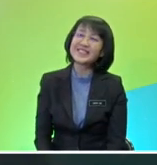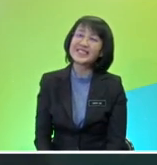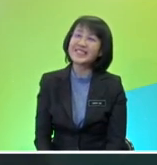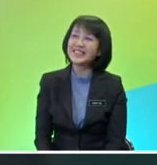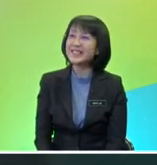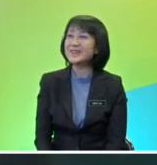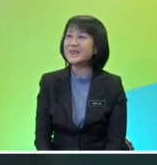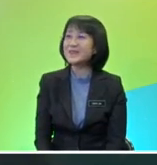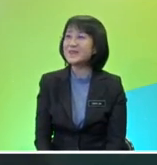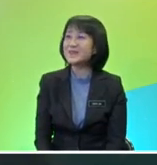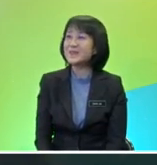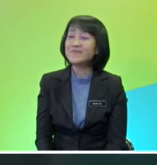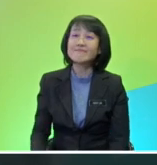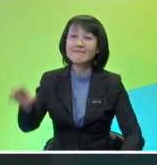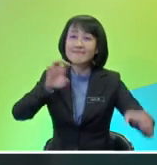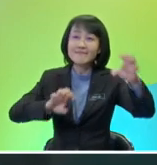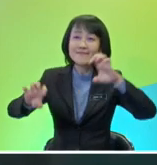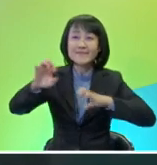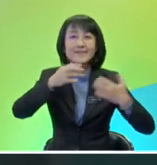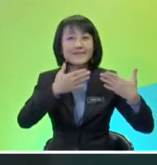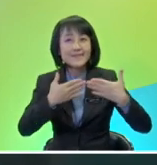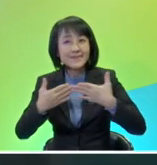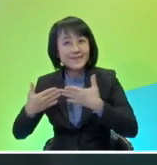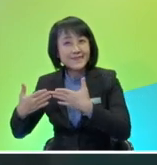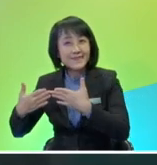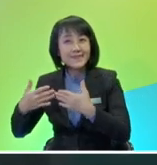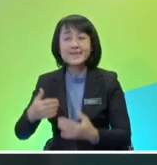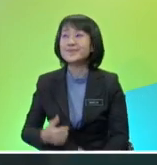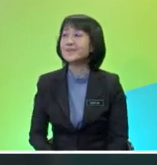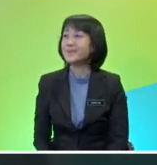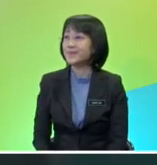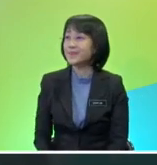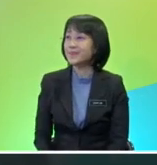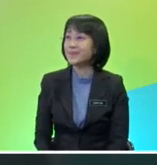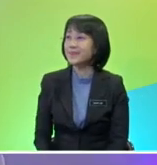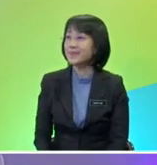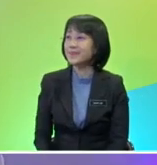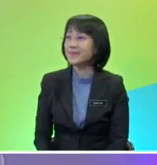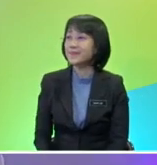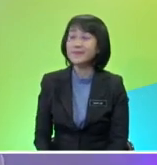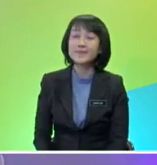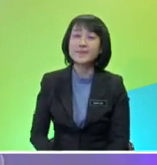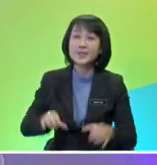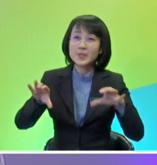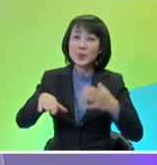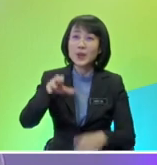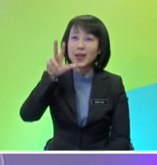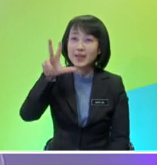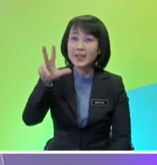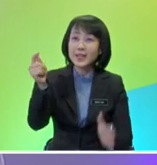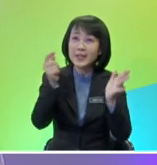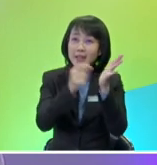Okey. Baik, jom kita ke eksperimen seterusnya, cikgu. Seterusnya. Okey, seterusnya. Kita buat tiga tanda di bawah ni, ada pen tu, tiga